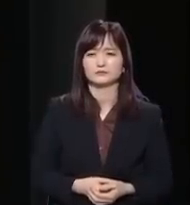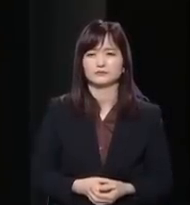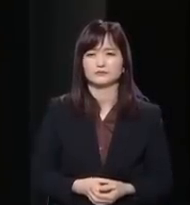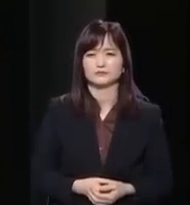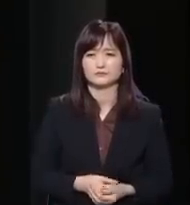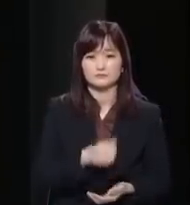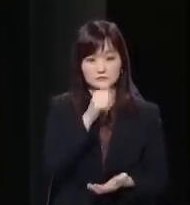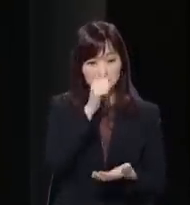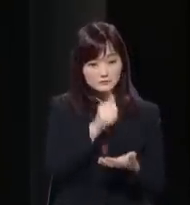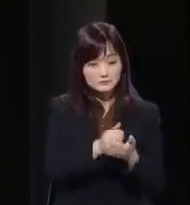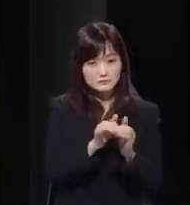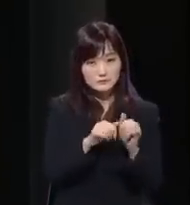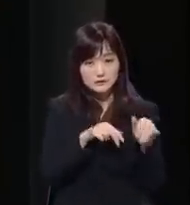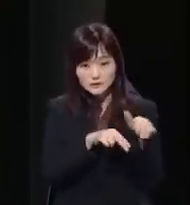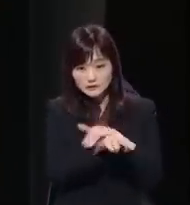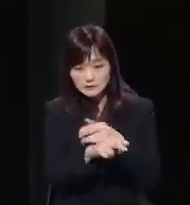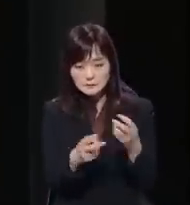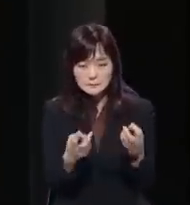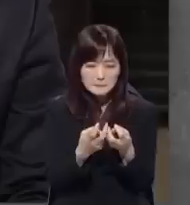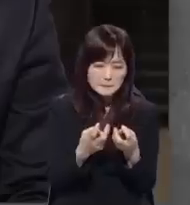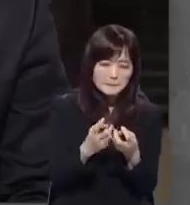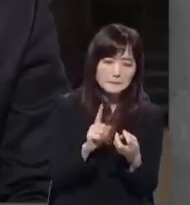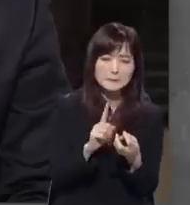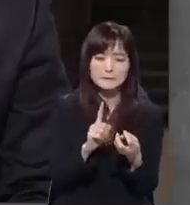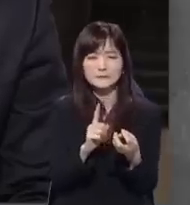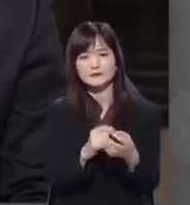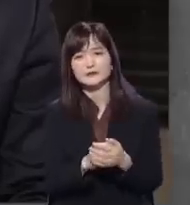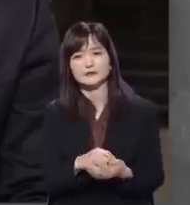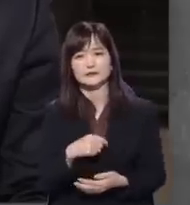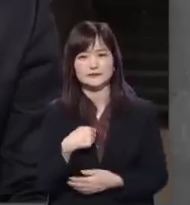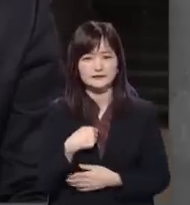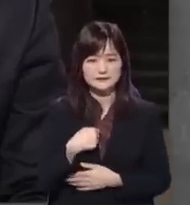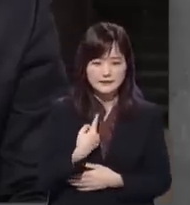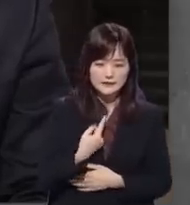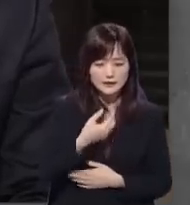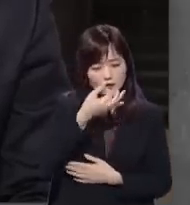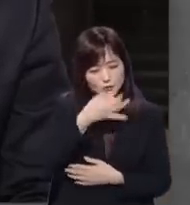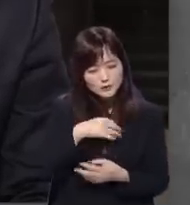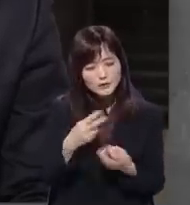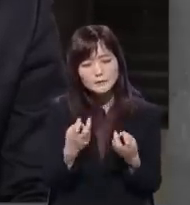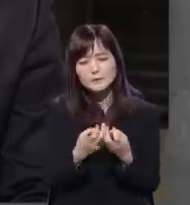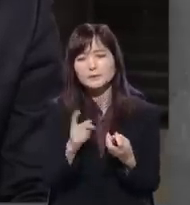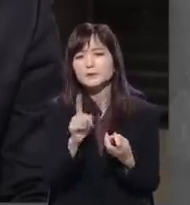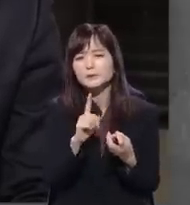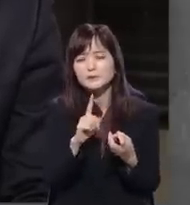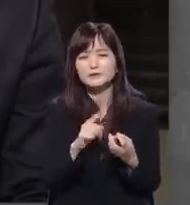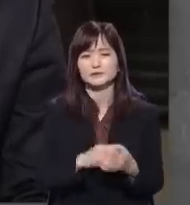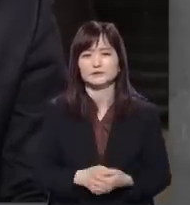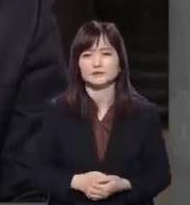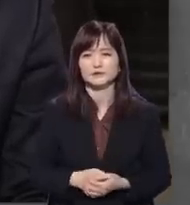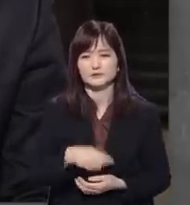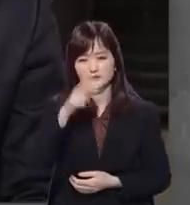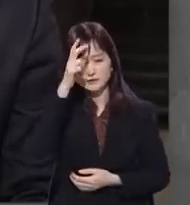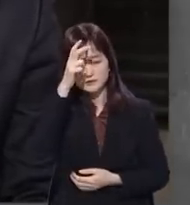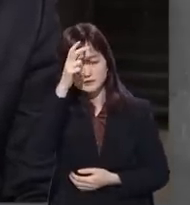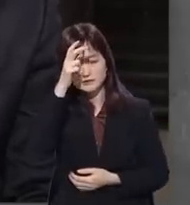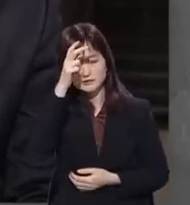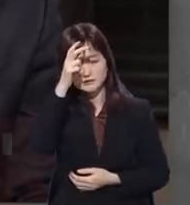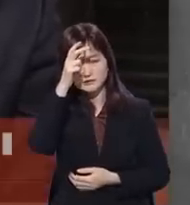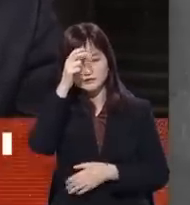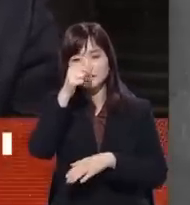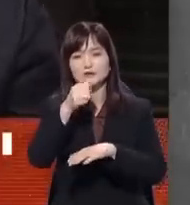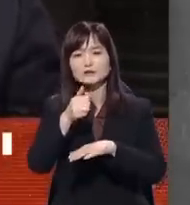범인은 빠져나갈 궁리를 좀 했겠죠 어떻게 얘기를 해야 자기한테 조금이라도 유리할 수 있는지 하지만 수사기관의 판단은 어떻습니까